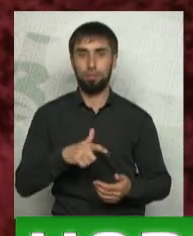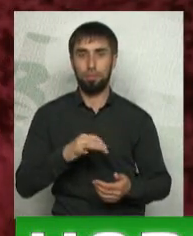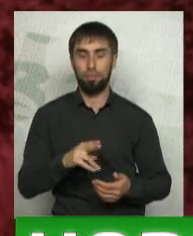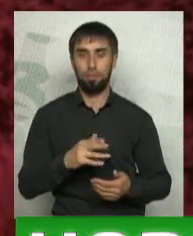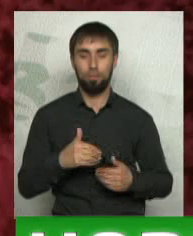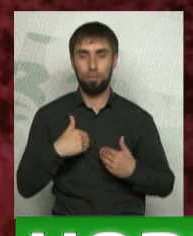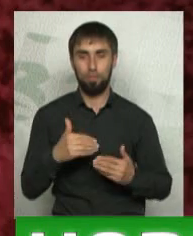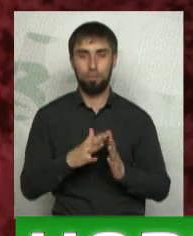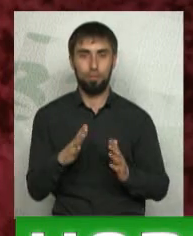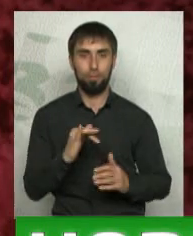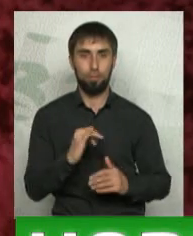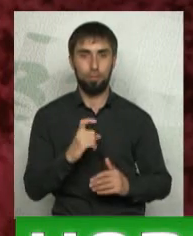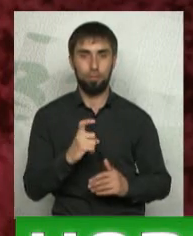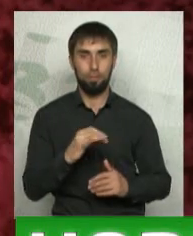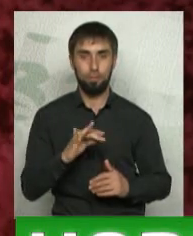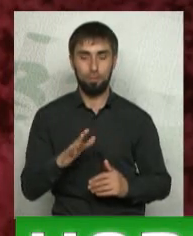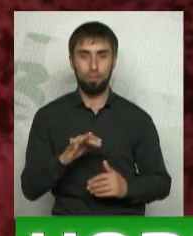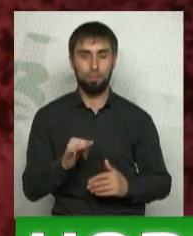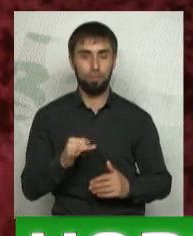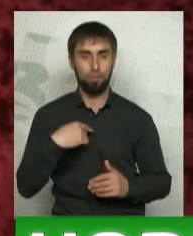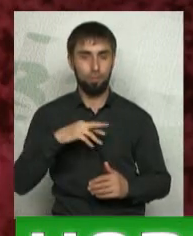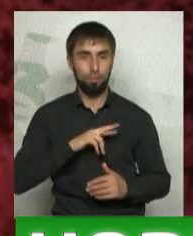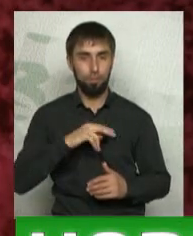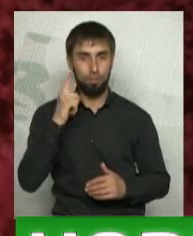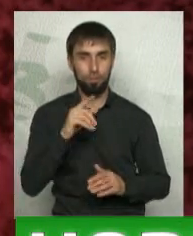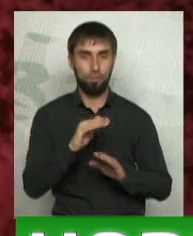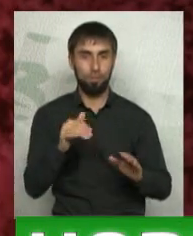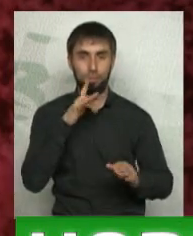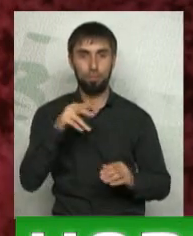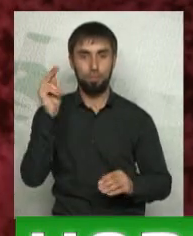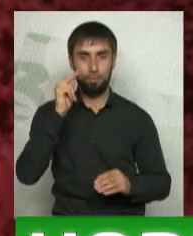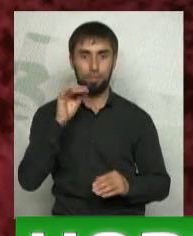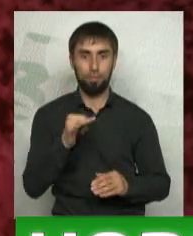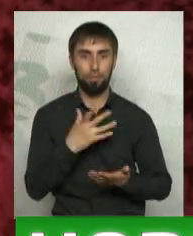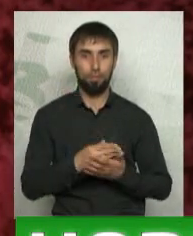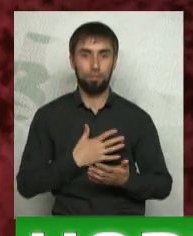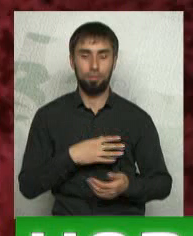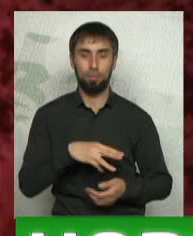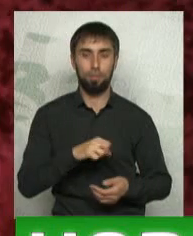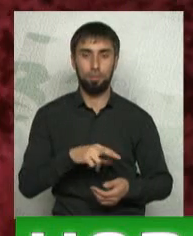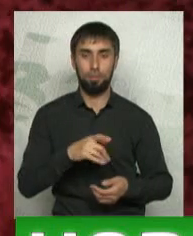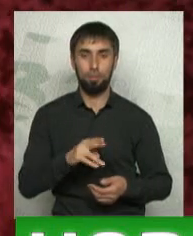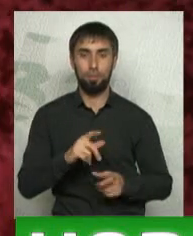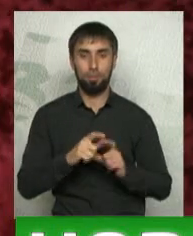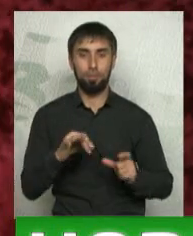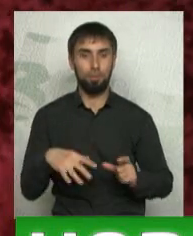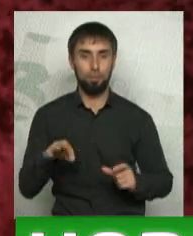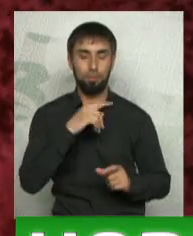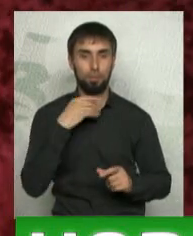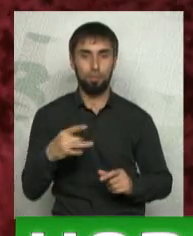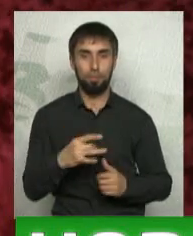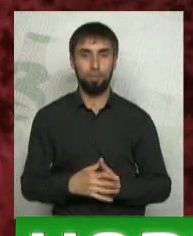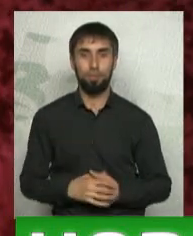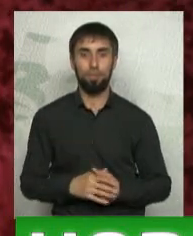вам больших успехов. Я думаю, что ребята, которые обучаются и в нашей Малгобекской школе, и по всей нашей